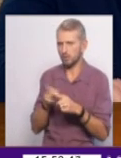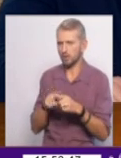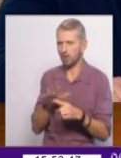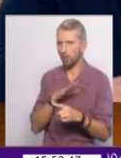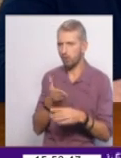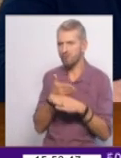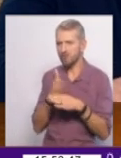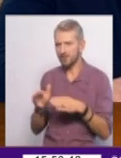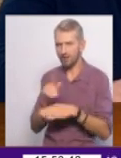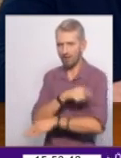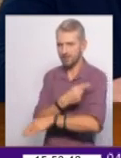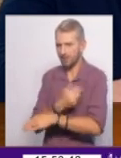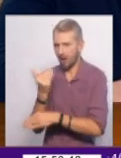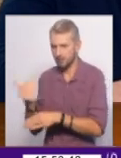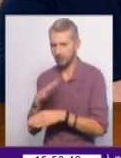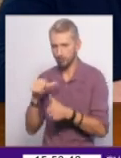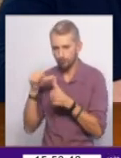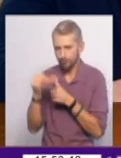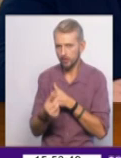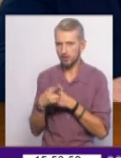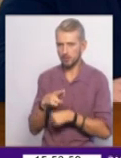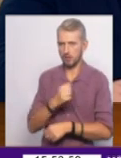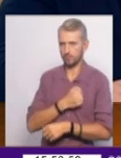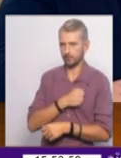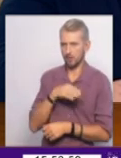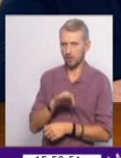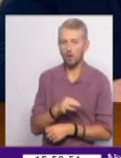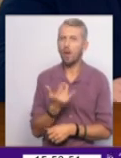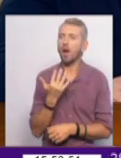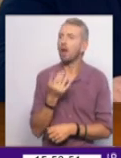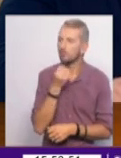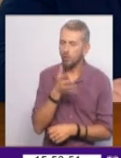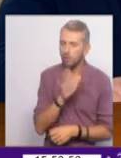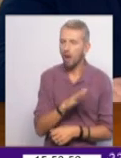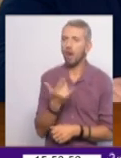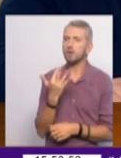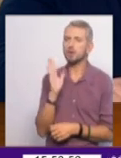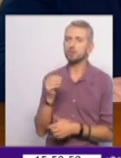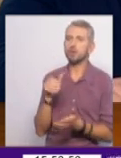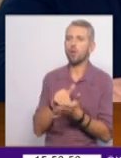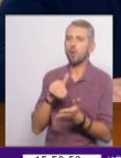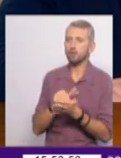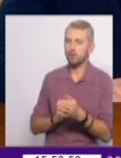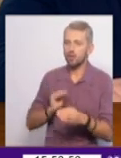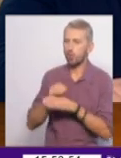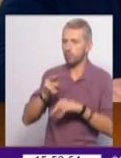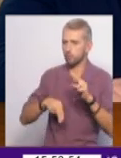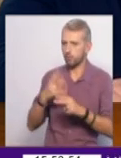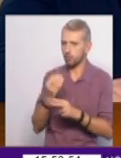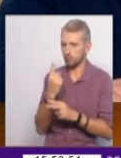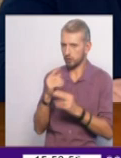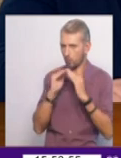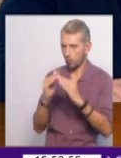відведена конкретно. Так. А скільки буде коштувати в такому випадку добудова і ще? Я так розумію, що це буде окремий корпус, правильно планується?